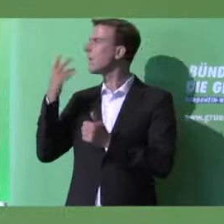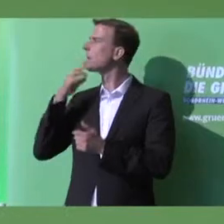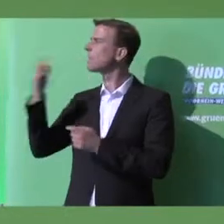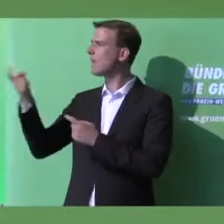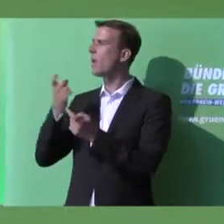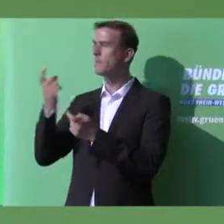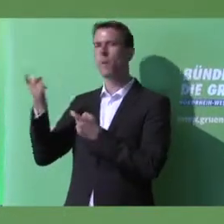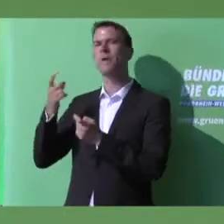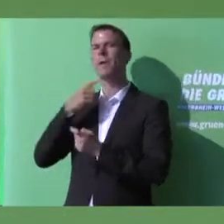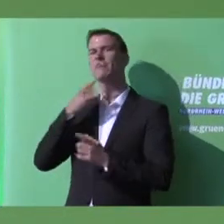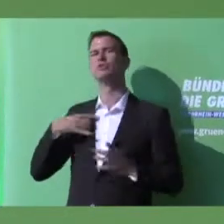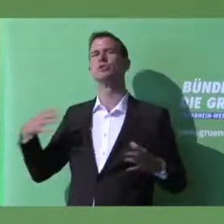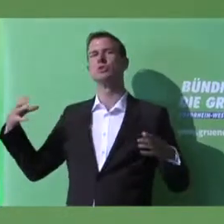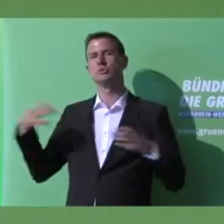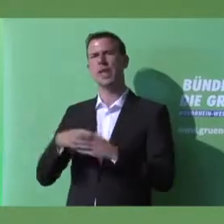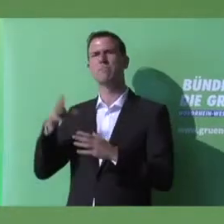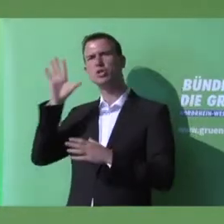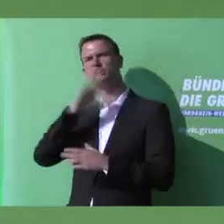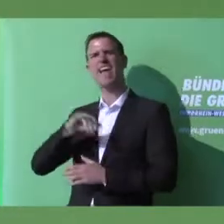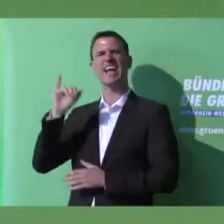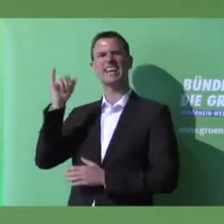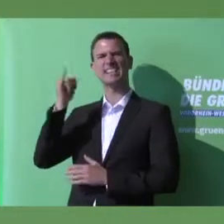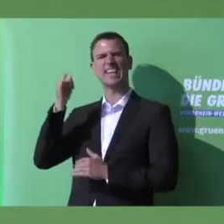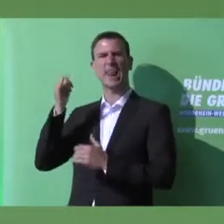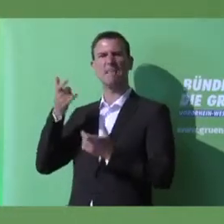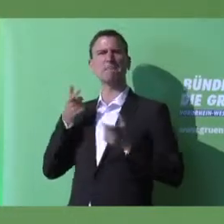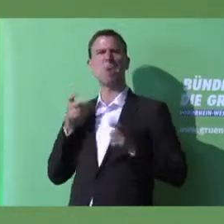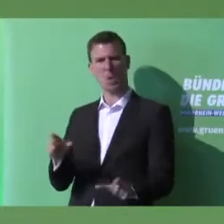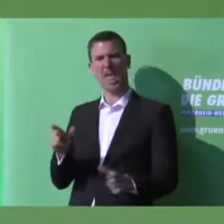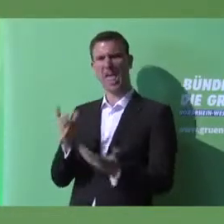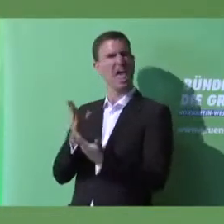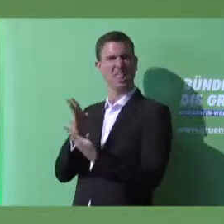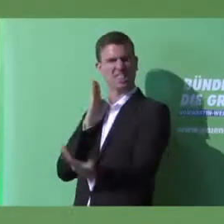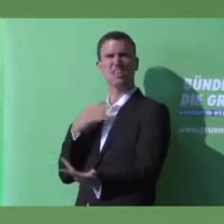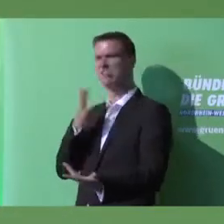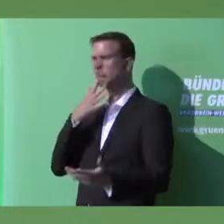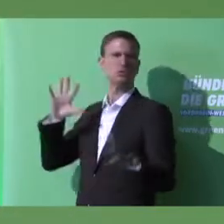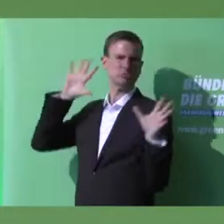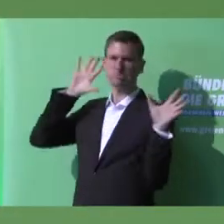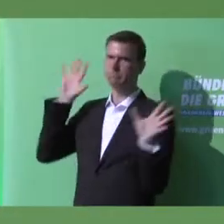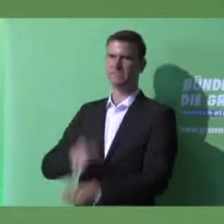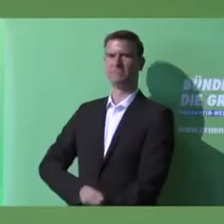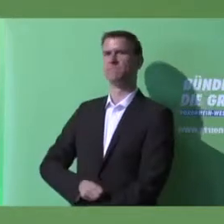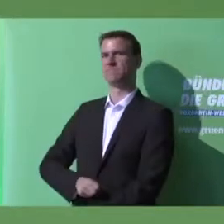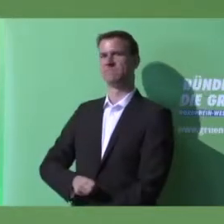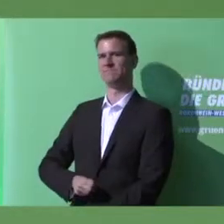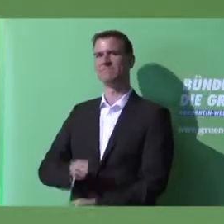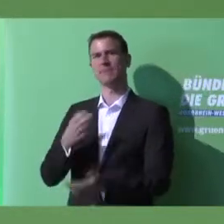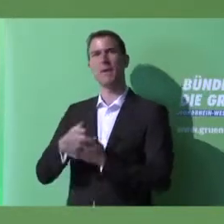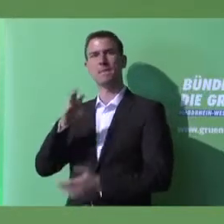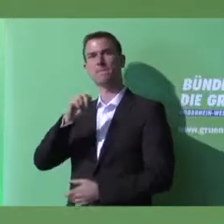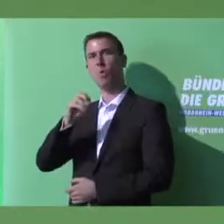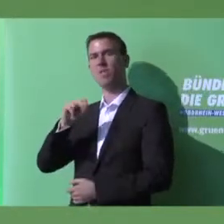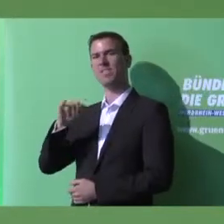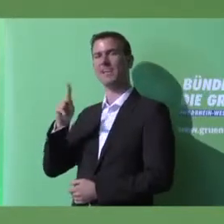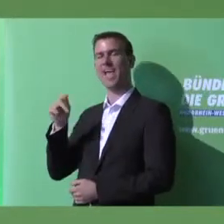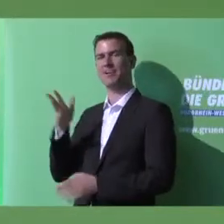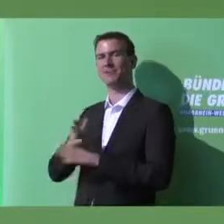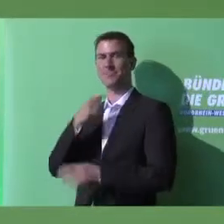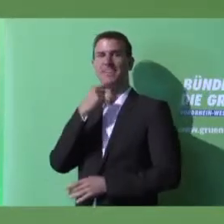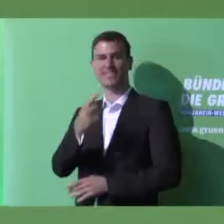jetzt gemeinsam diese schwarz-gelbe Blockade auch wirklich einreißen können. Denn Monika hat es gesagt,